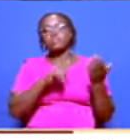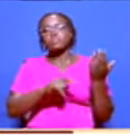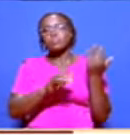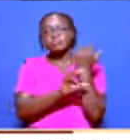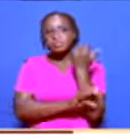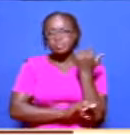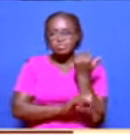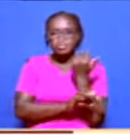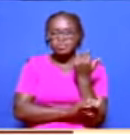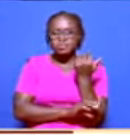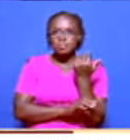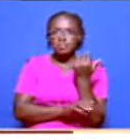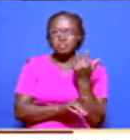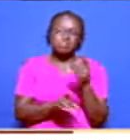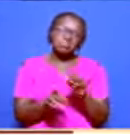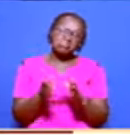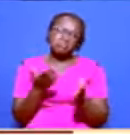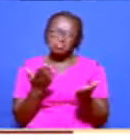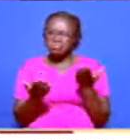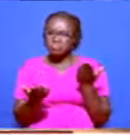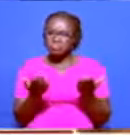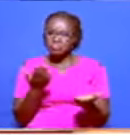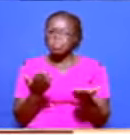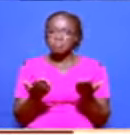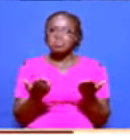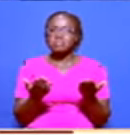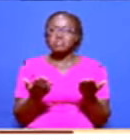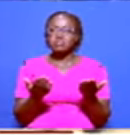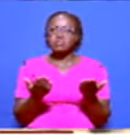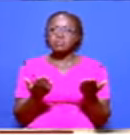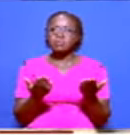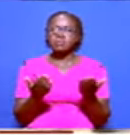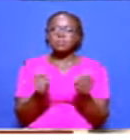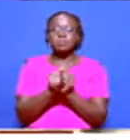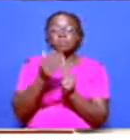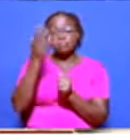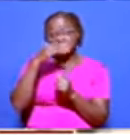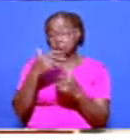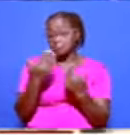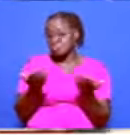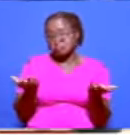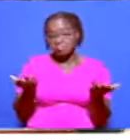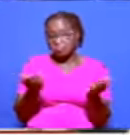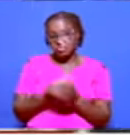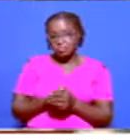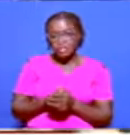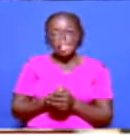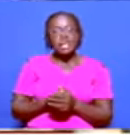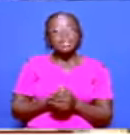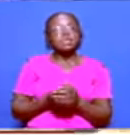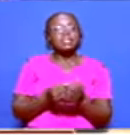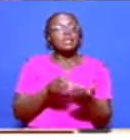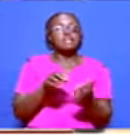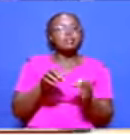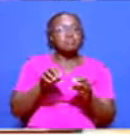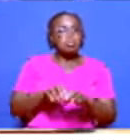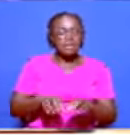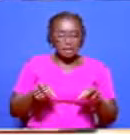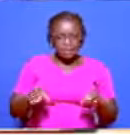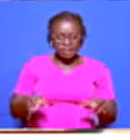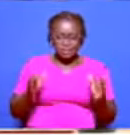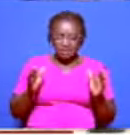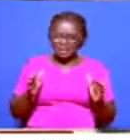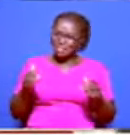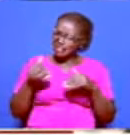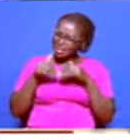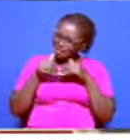wet by maybe in about 10 days or so. Wauzaji wa mafuta wamesema wamepata hasara